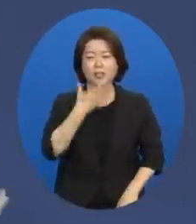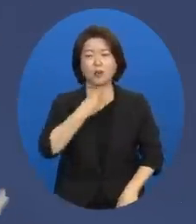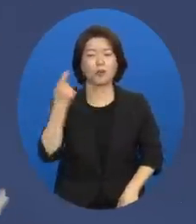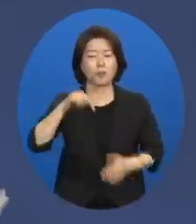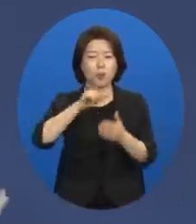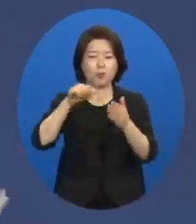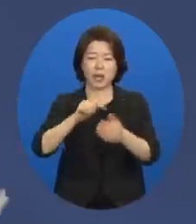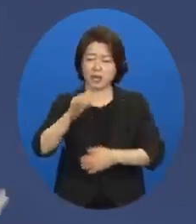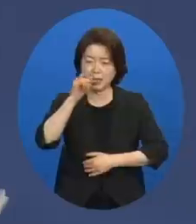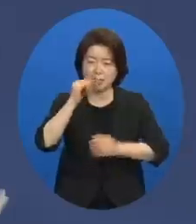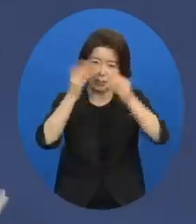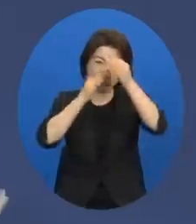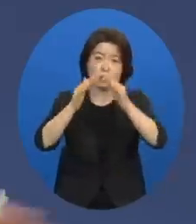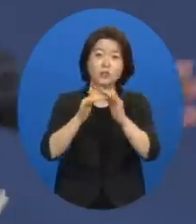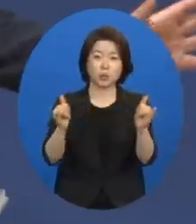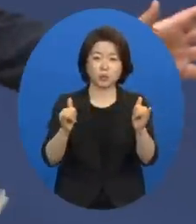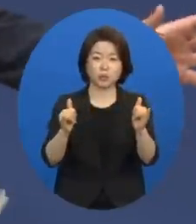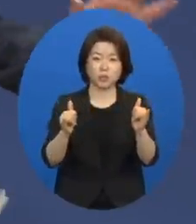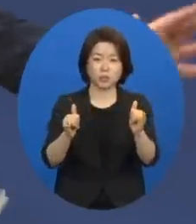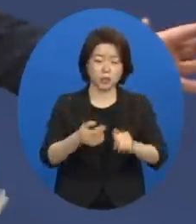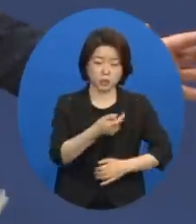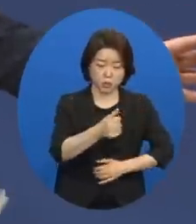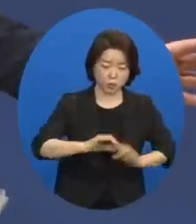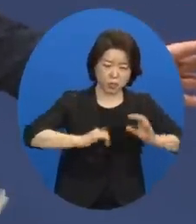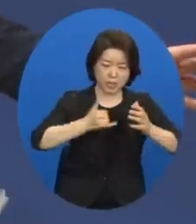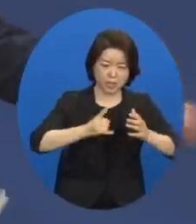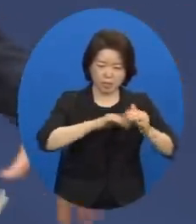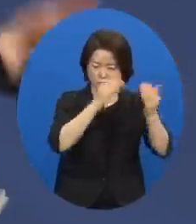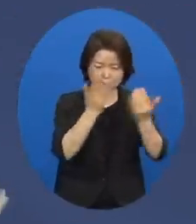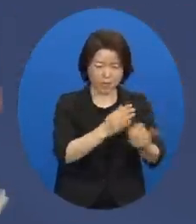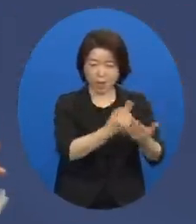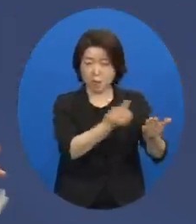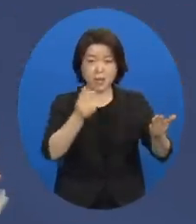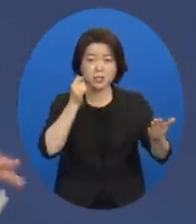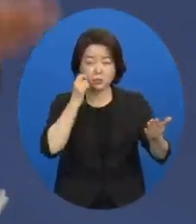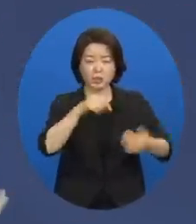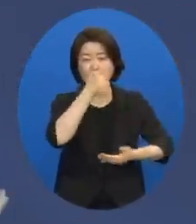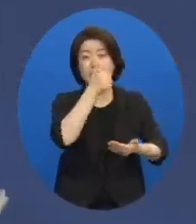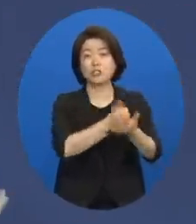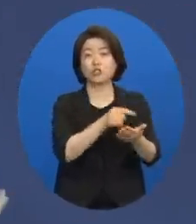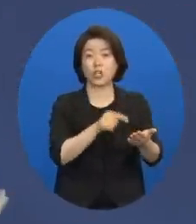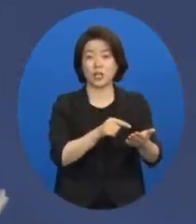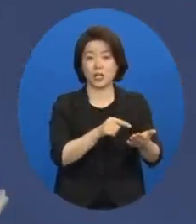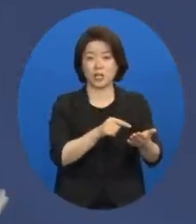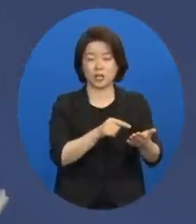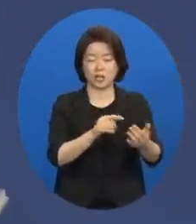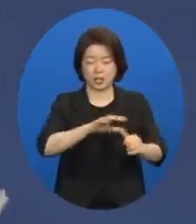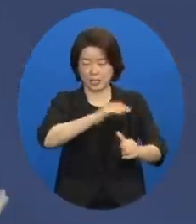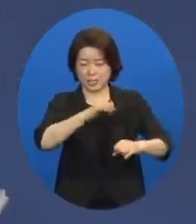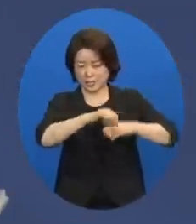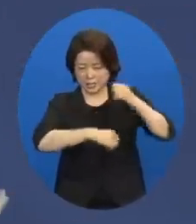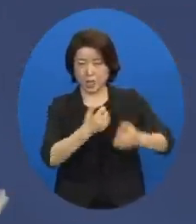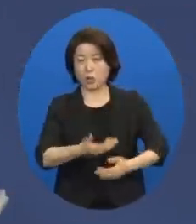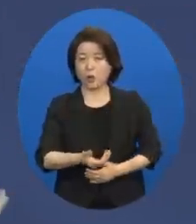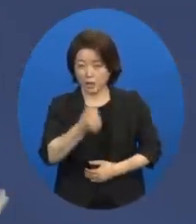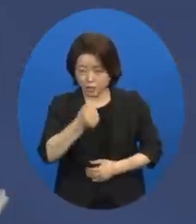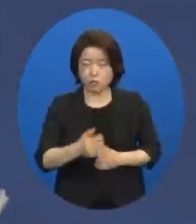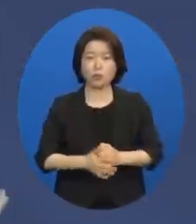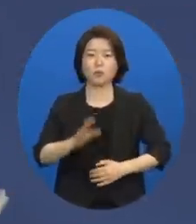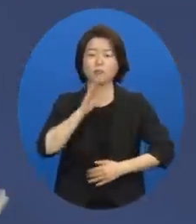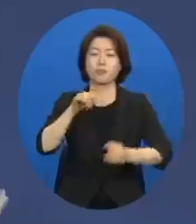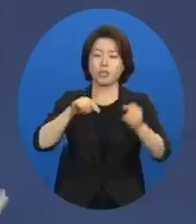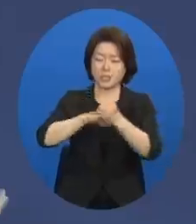있는 성도는 적어도 인류 전체가 벗어날 수 없었던 이 죄에서 자유함을 얻고 그리고